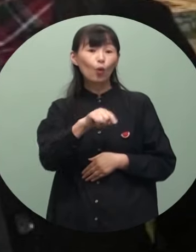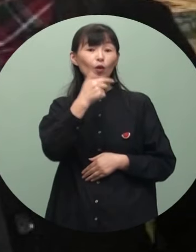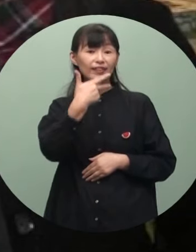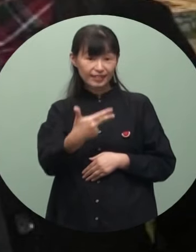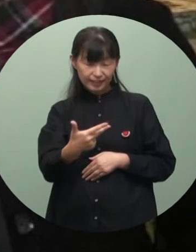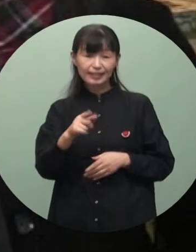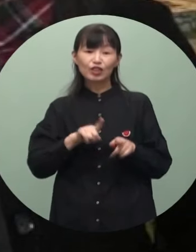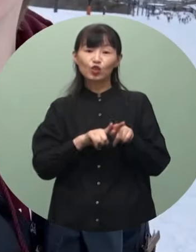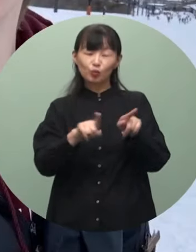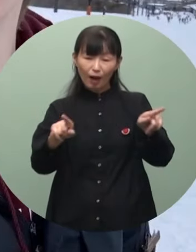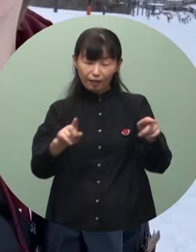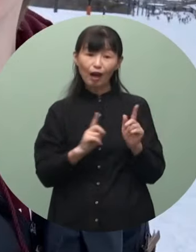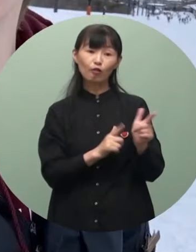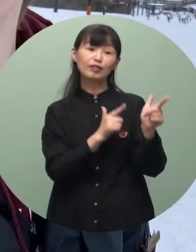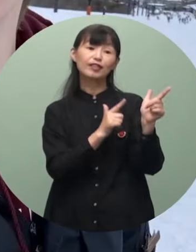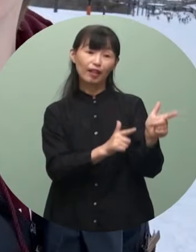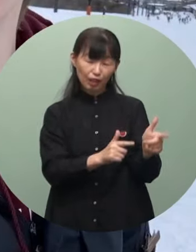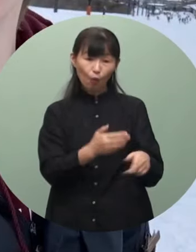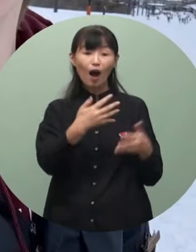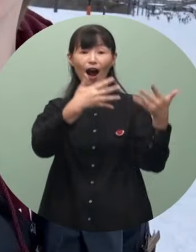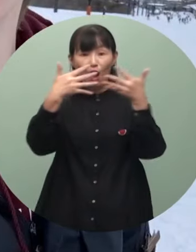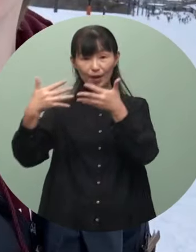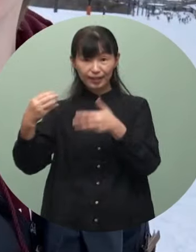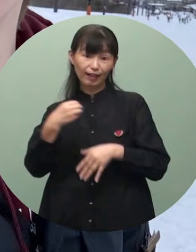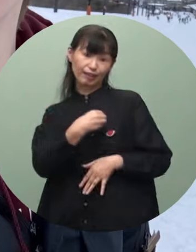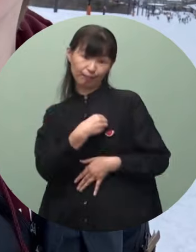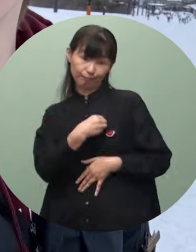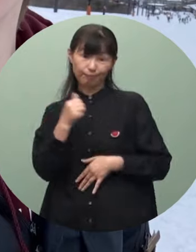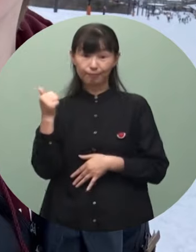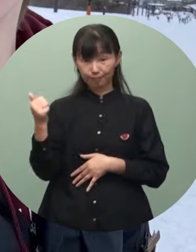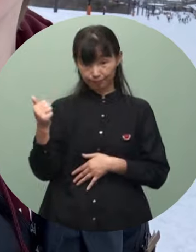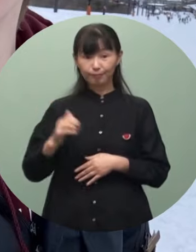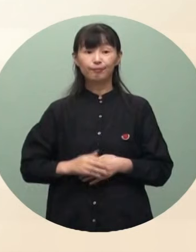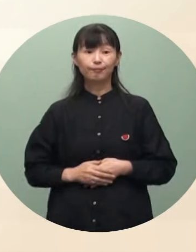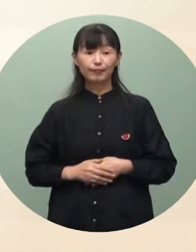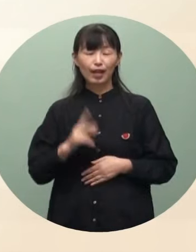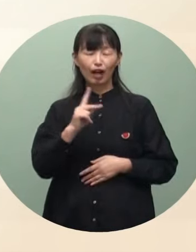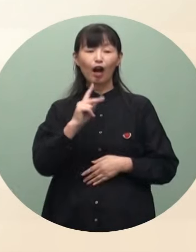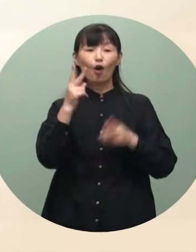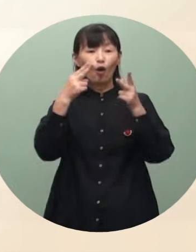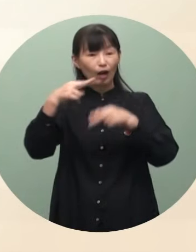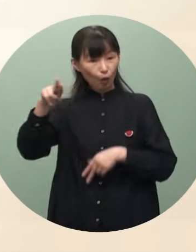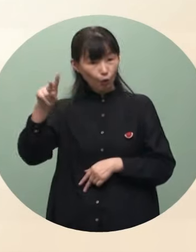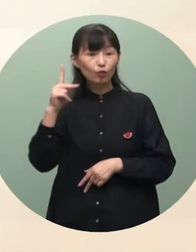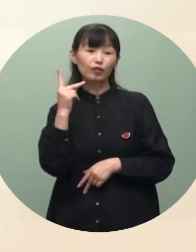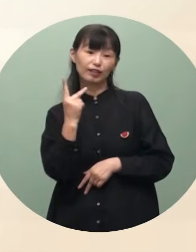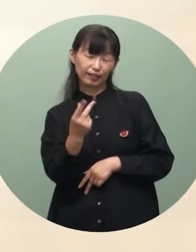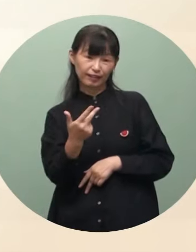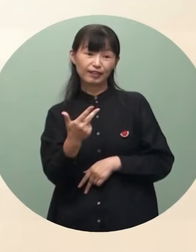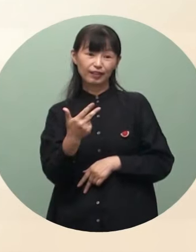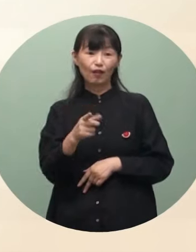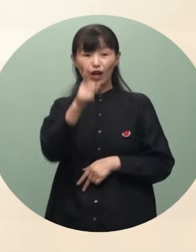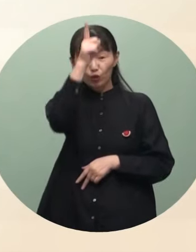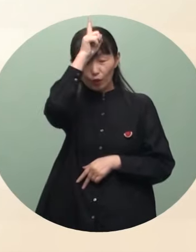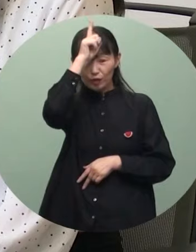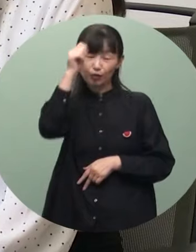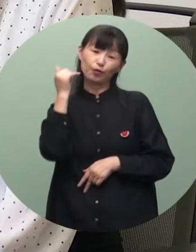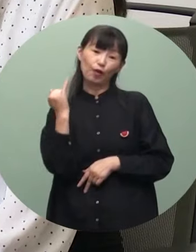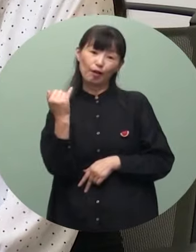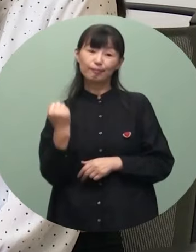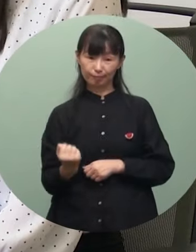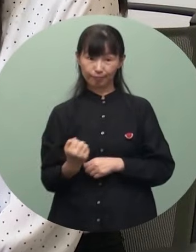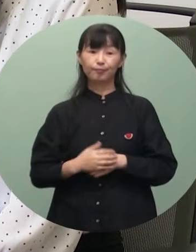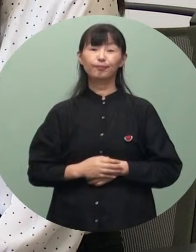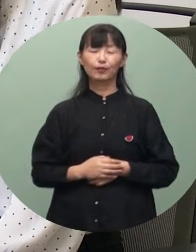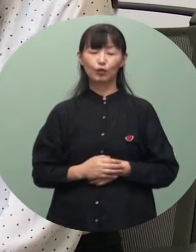々市市、津幡町、牛七町はアメリカ人の国際交流員、河北市はドイツの交流員がいます。 このイ